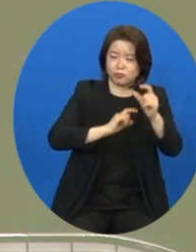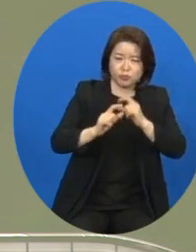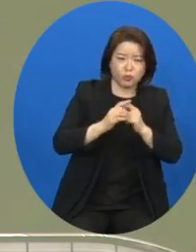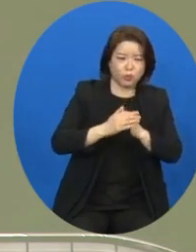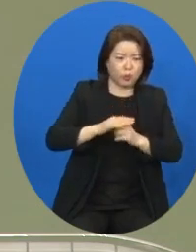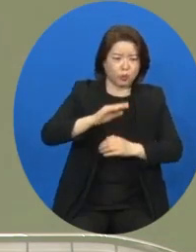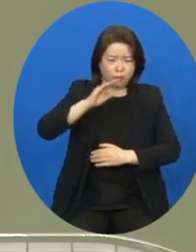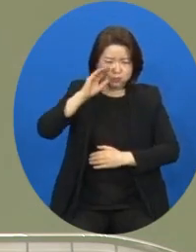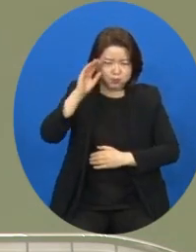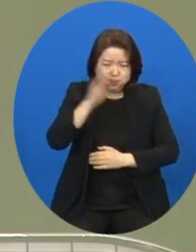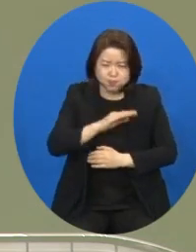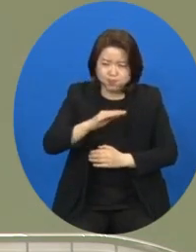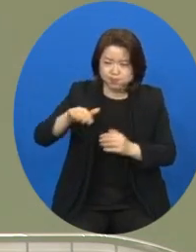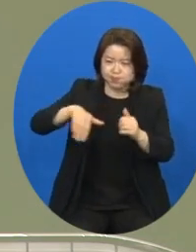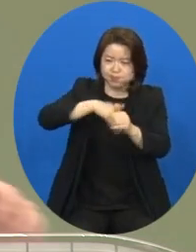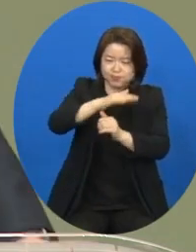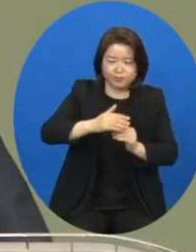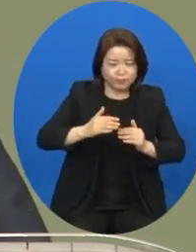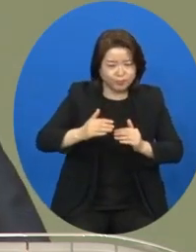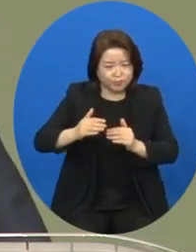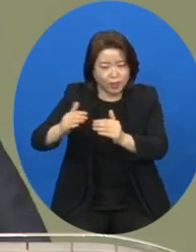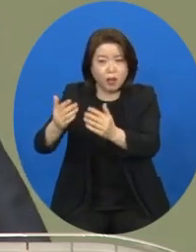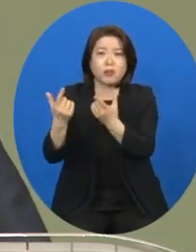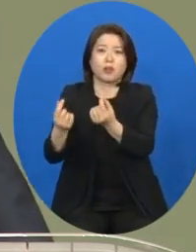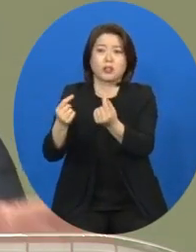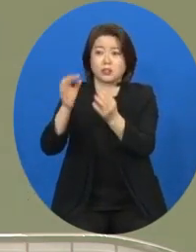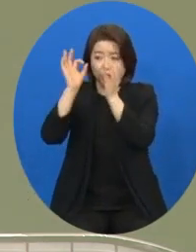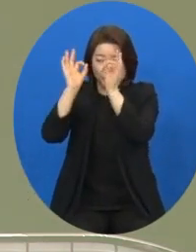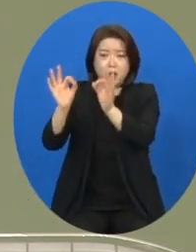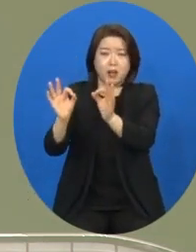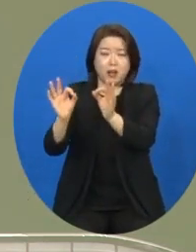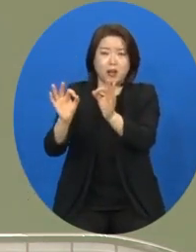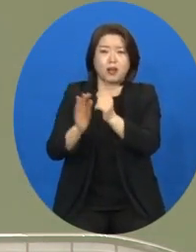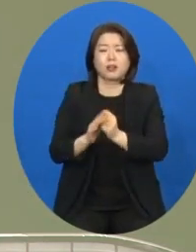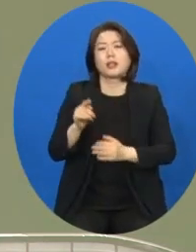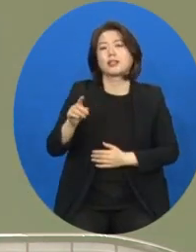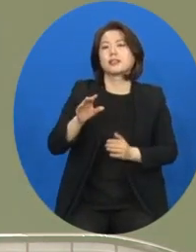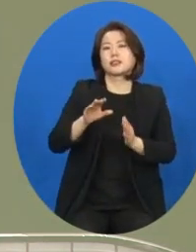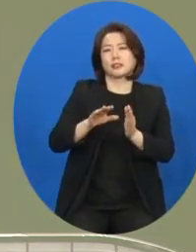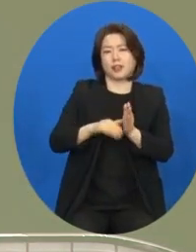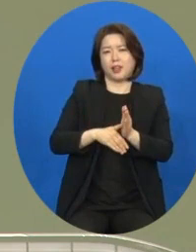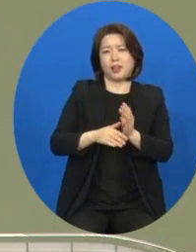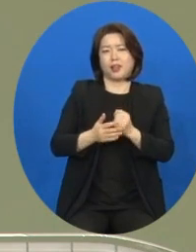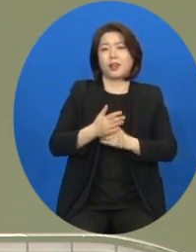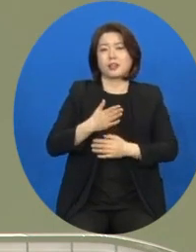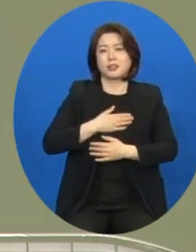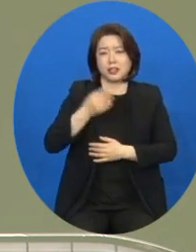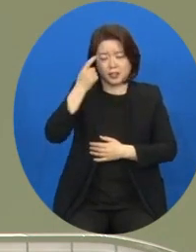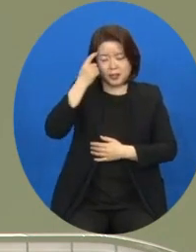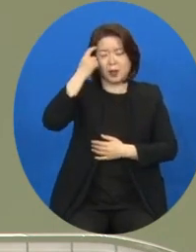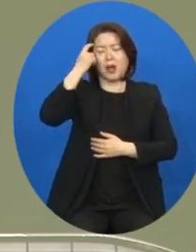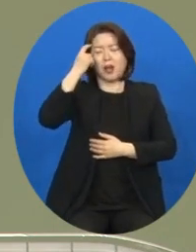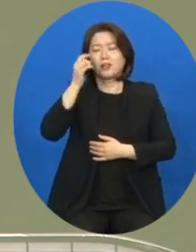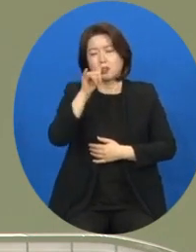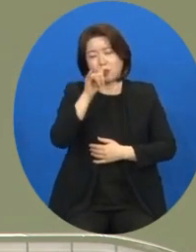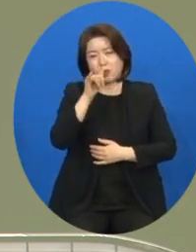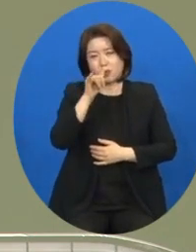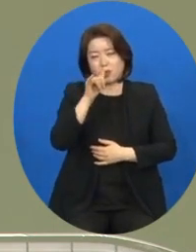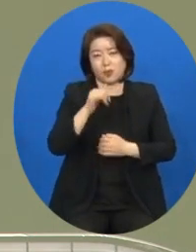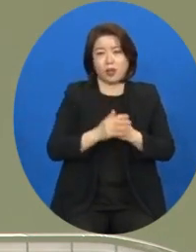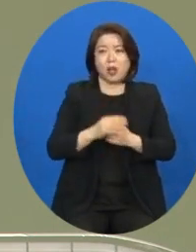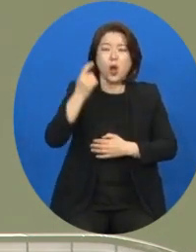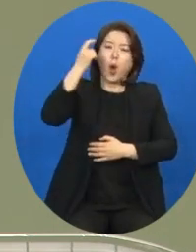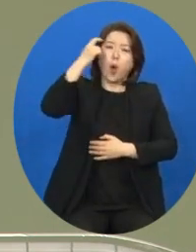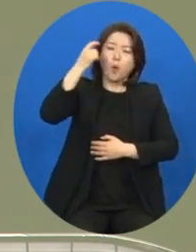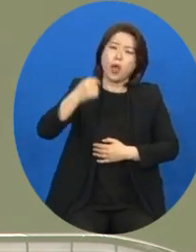안 좋은 방향으로 가는 거예요. 근데 그때 제가 깨달은 것이 있어요. 왜